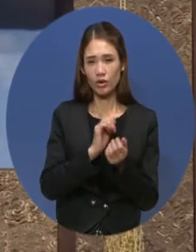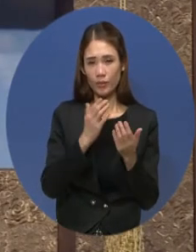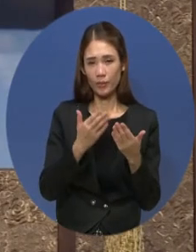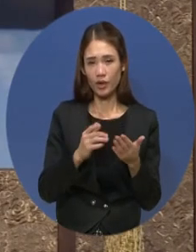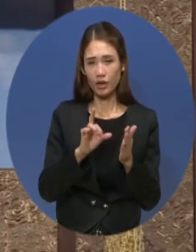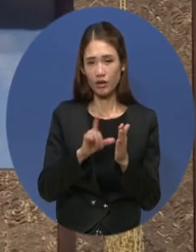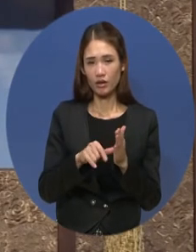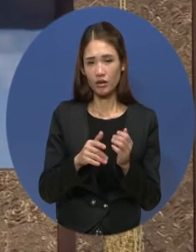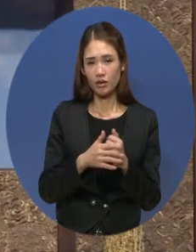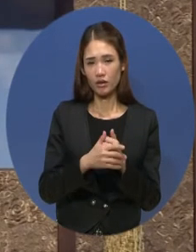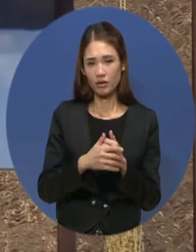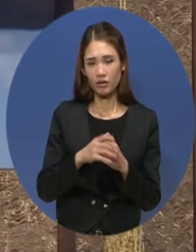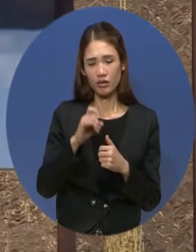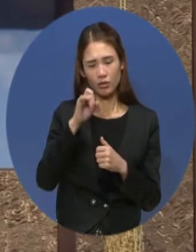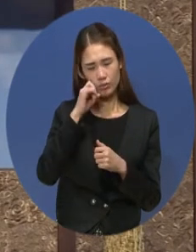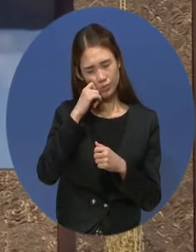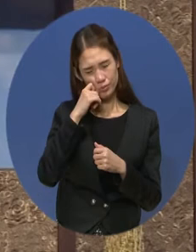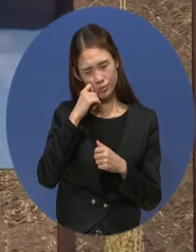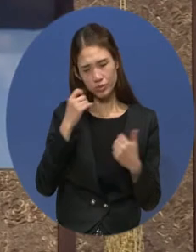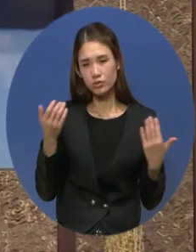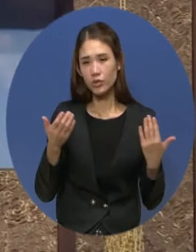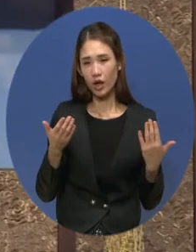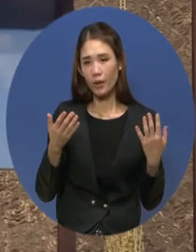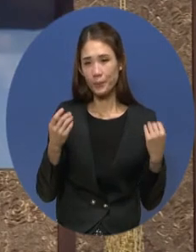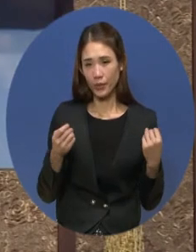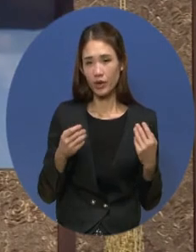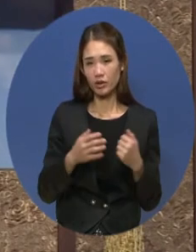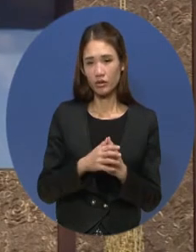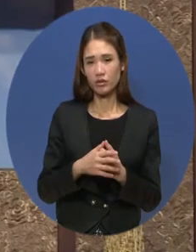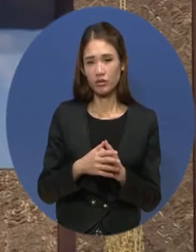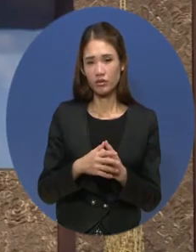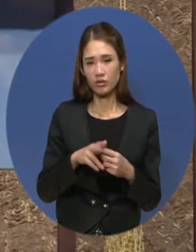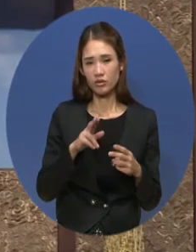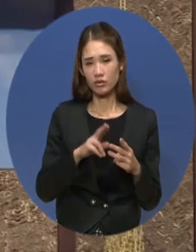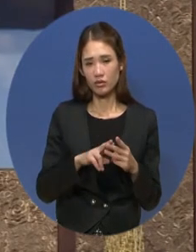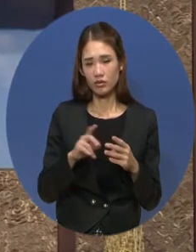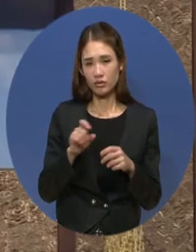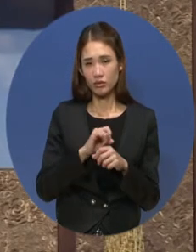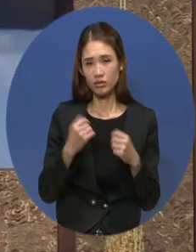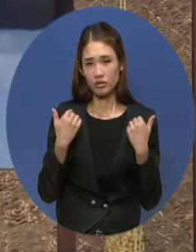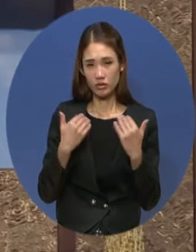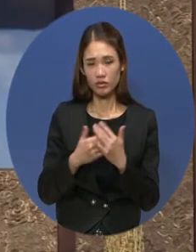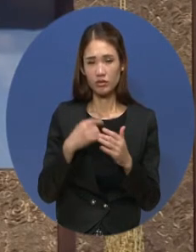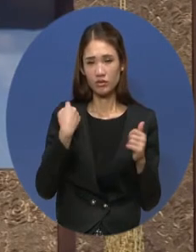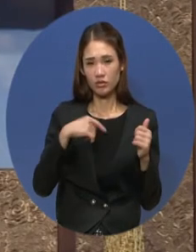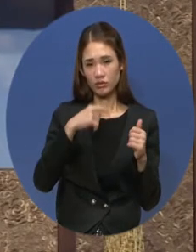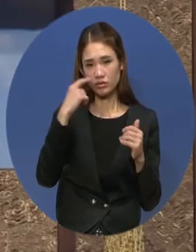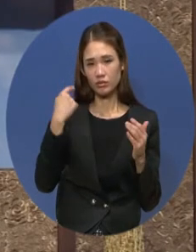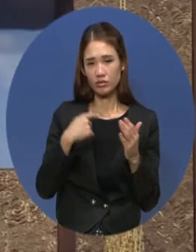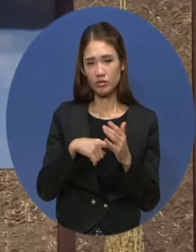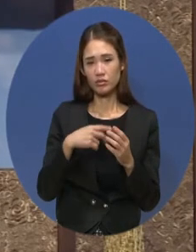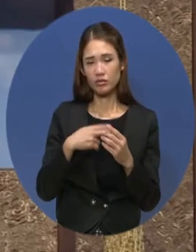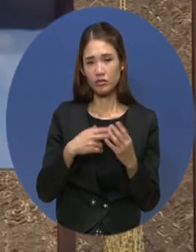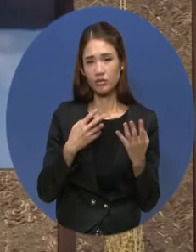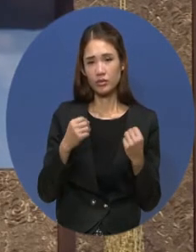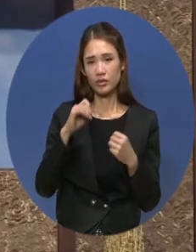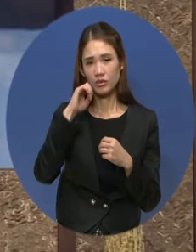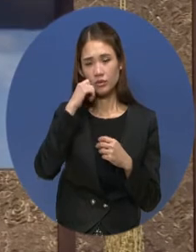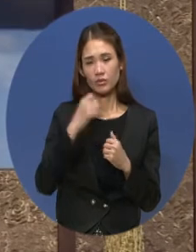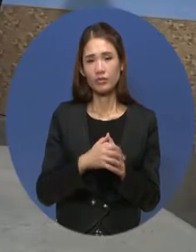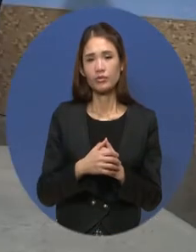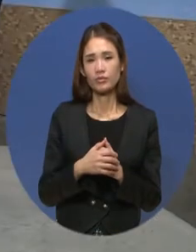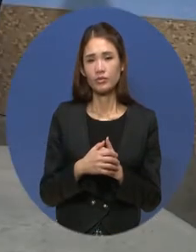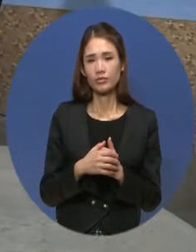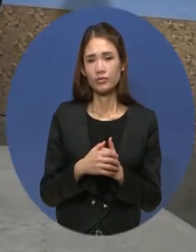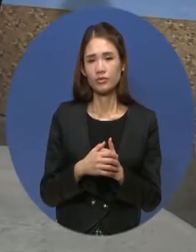상당히 좀 어려운 일들이 많이 있기 때문에 그런 센터 특히 발달 적인 평생 6 센터는 그런 부분이 많이 어렵습니다